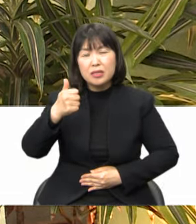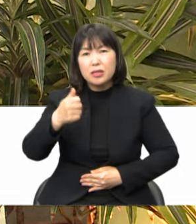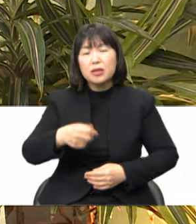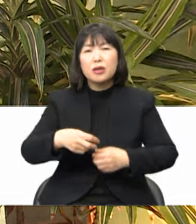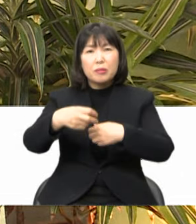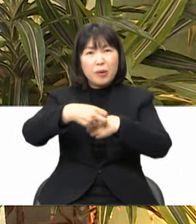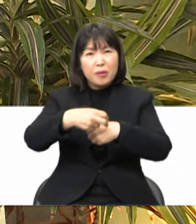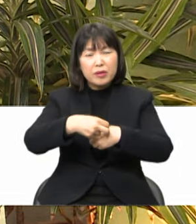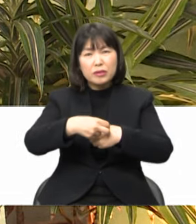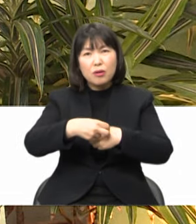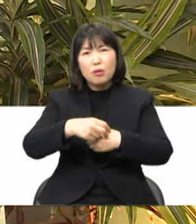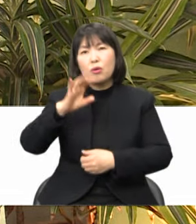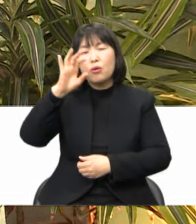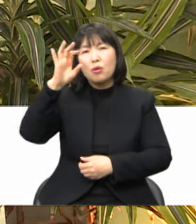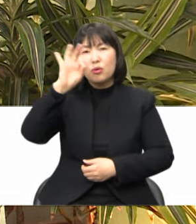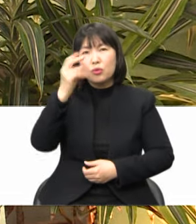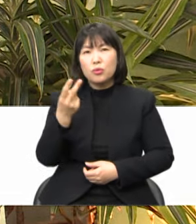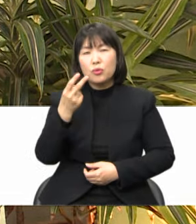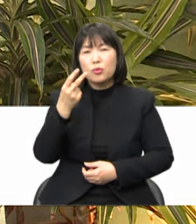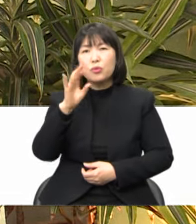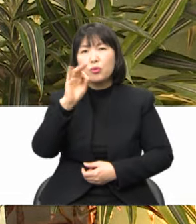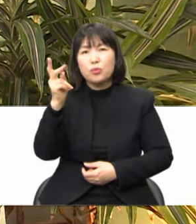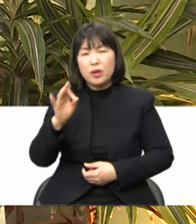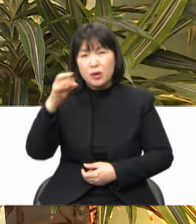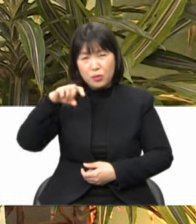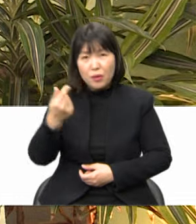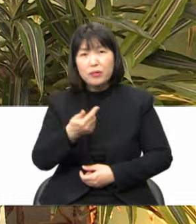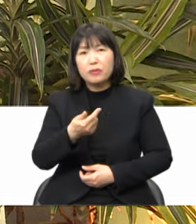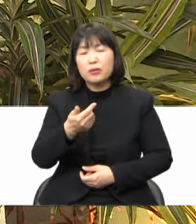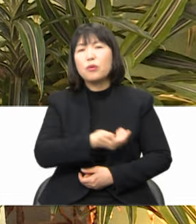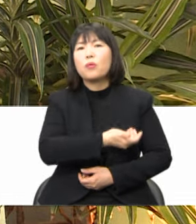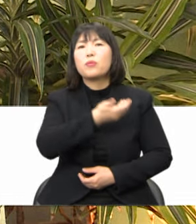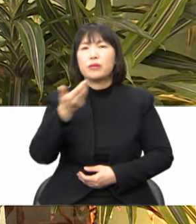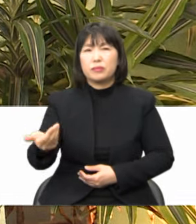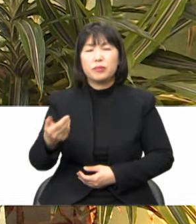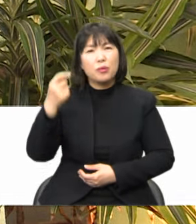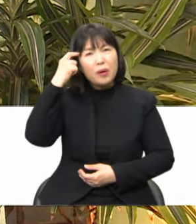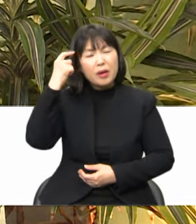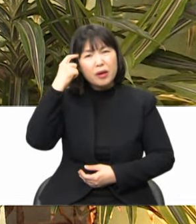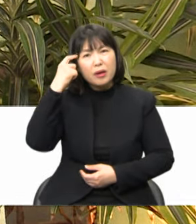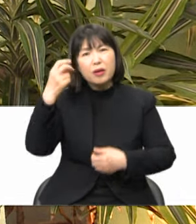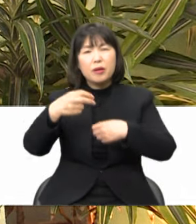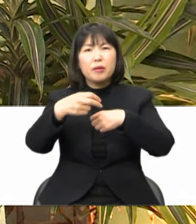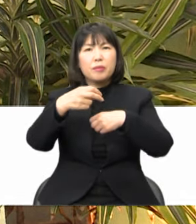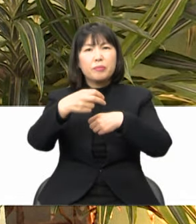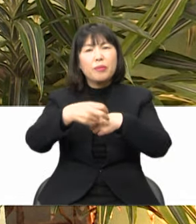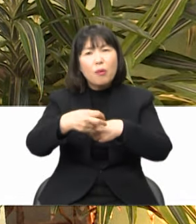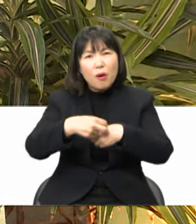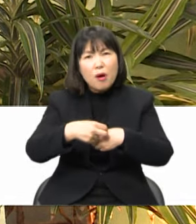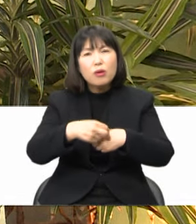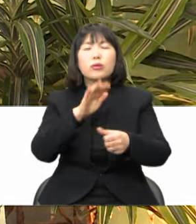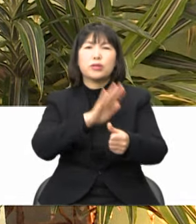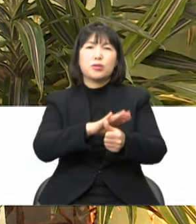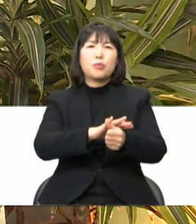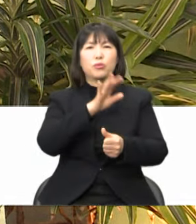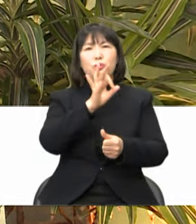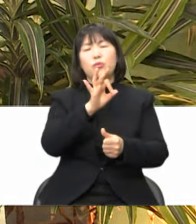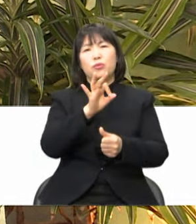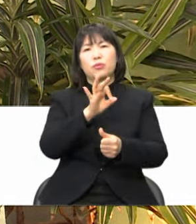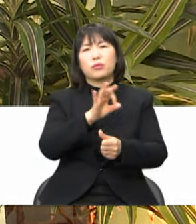옮기셨어요 그 이유는 지금 의료 지원이 끝나는 시점이라 떤 추모식 전날 의료 지원이 마지막